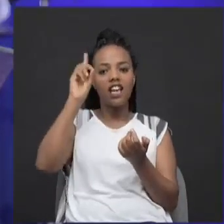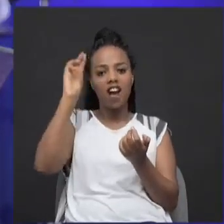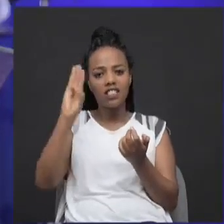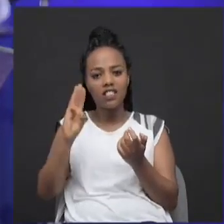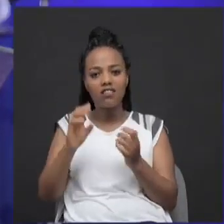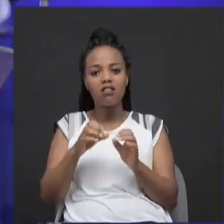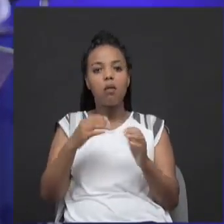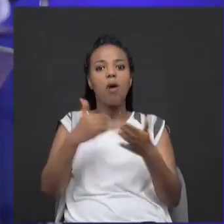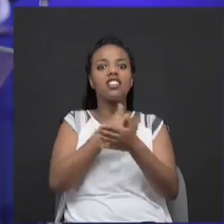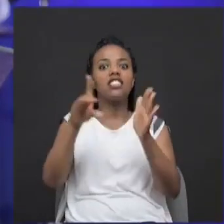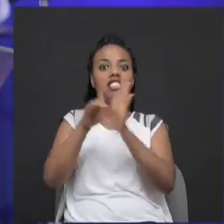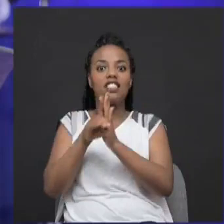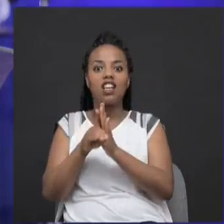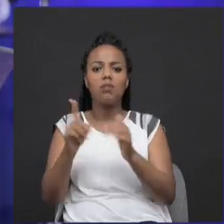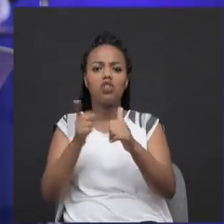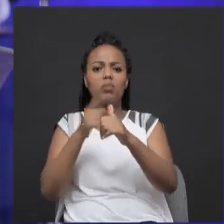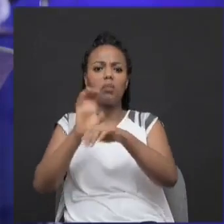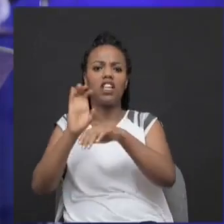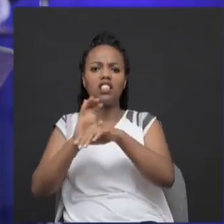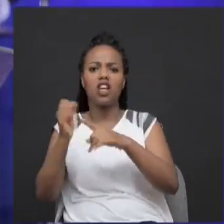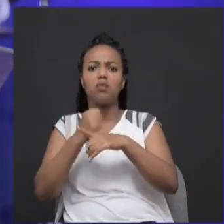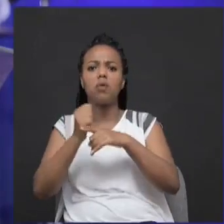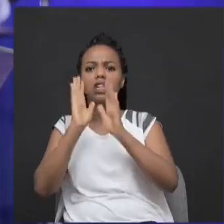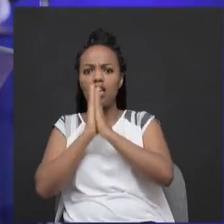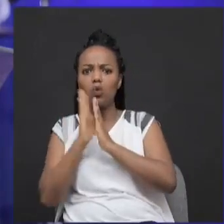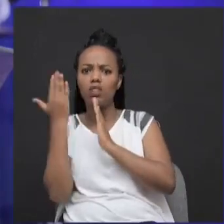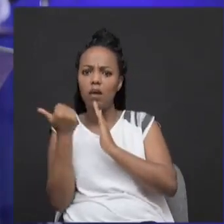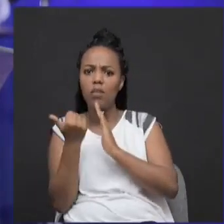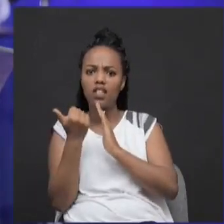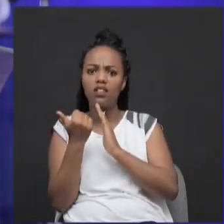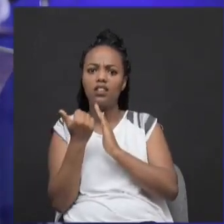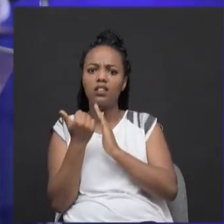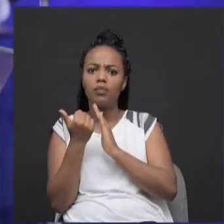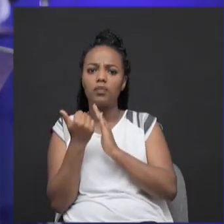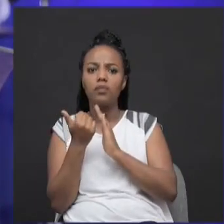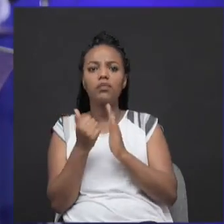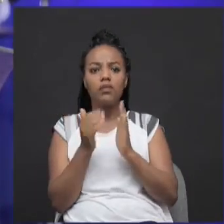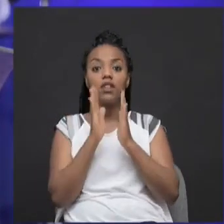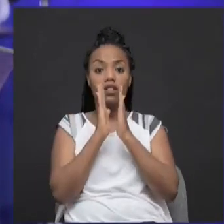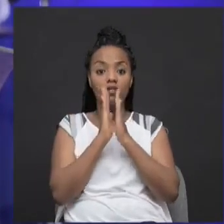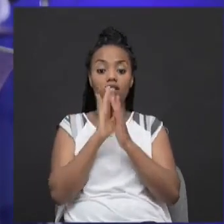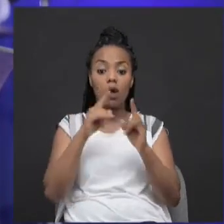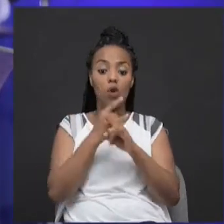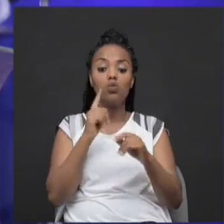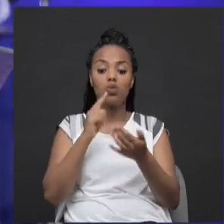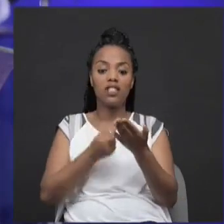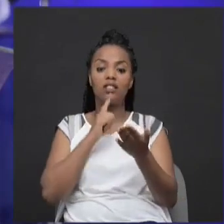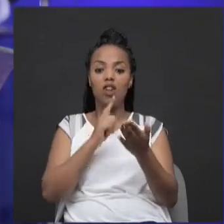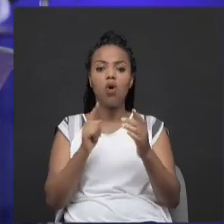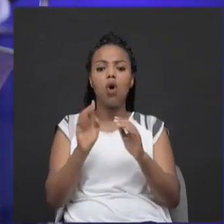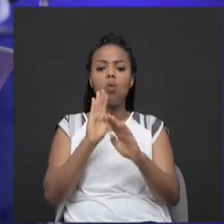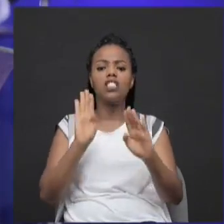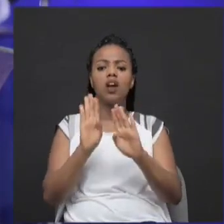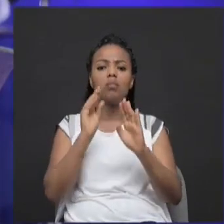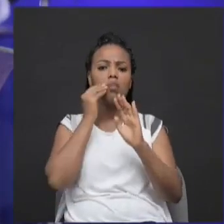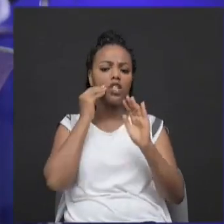በአዲስ ኪዳን የመጀመሪያው ቤተክርስቲያን ለምንብዷ ጸሎት ነበር ዞር ብሎ መጸለይ ዘመኑ እንደዛ ነው ወደ ጓዳ ያስገባን ለጸሎት